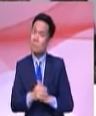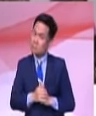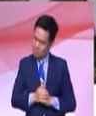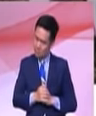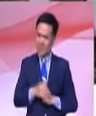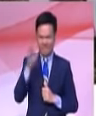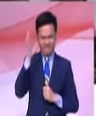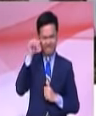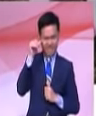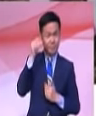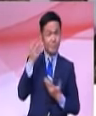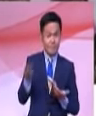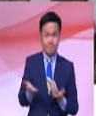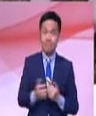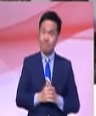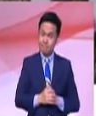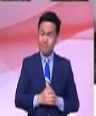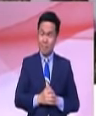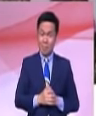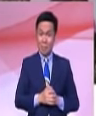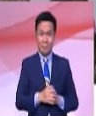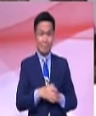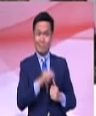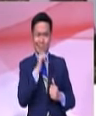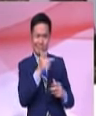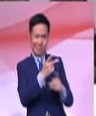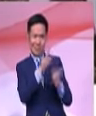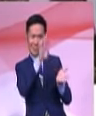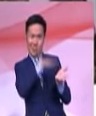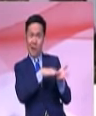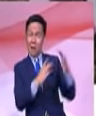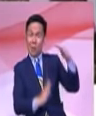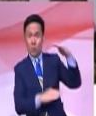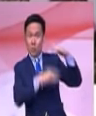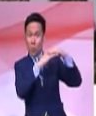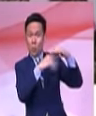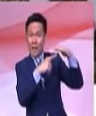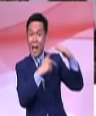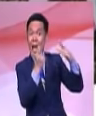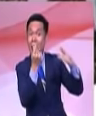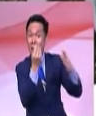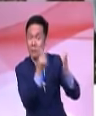berdegil untuk tidak mematuhi harga maksimum supaya ini